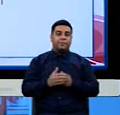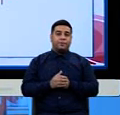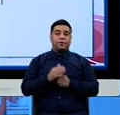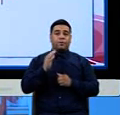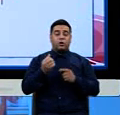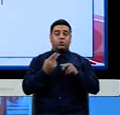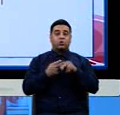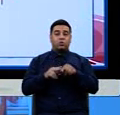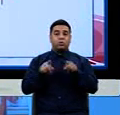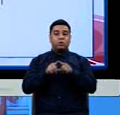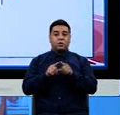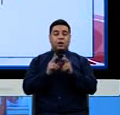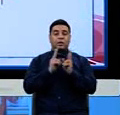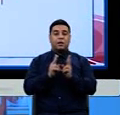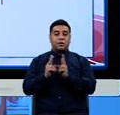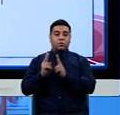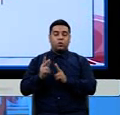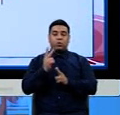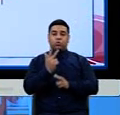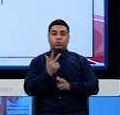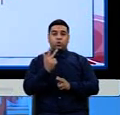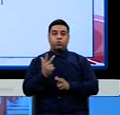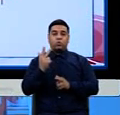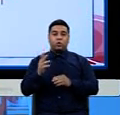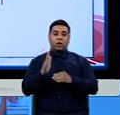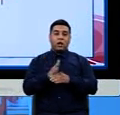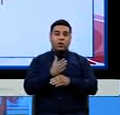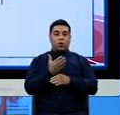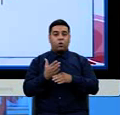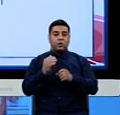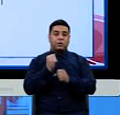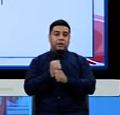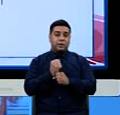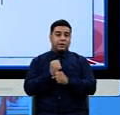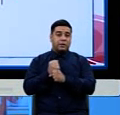guruhga va shu tartibda 3 ta 3 tasini alohida qilib